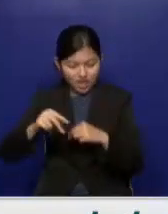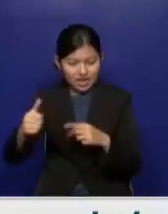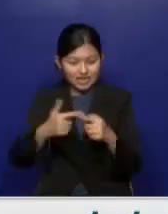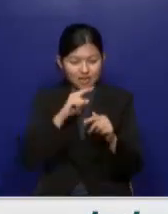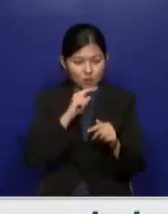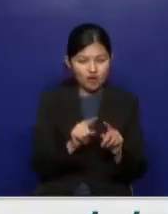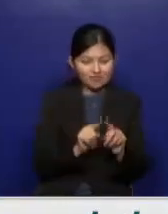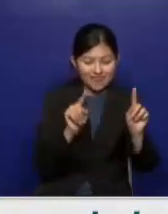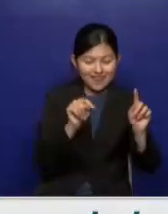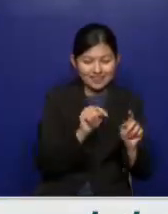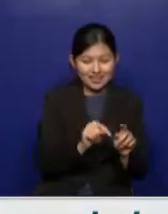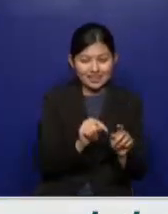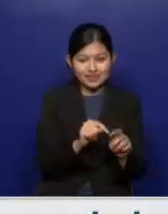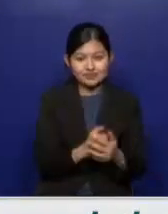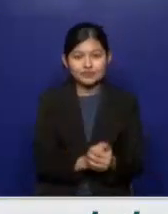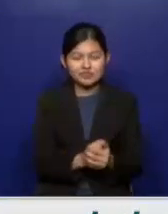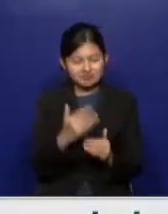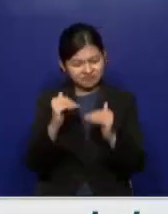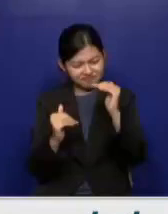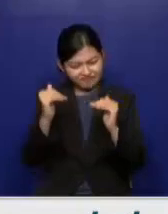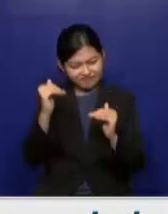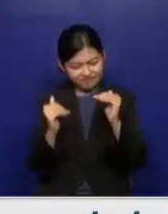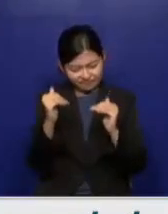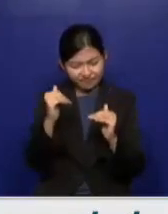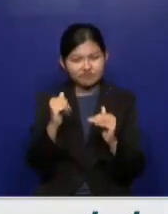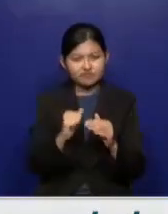จำให้มีความเป็นธรรมส